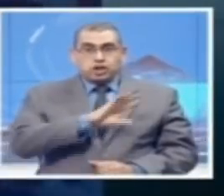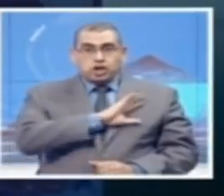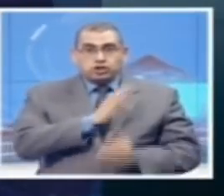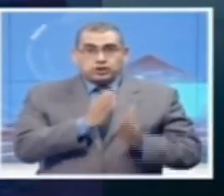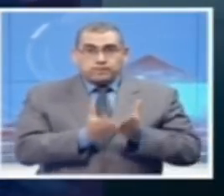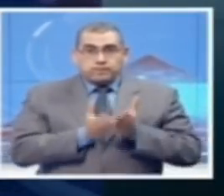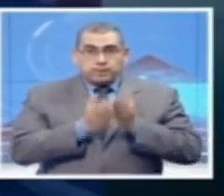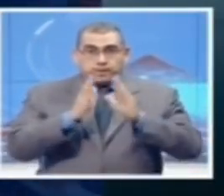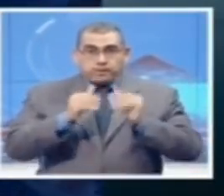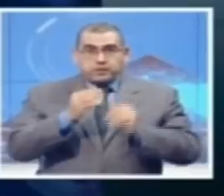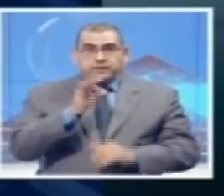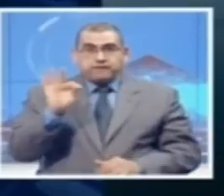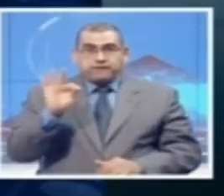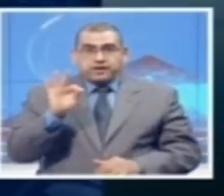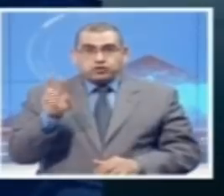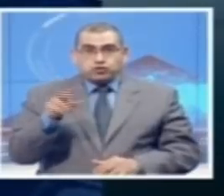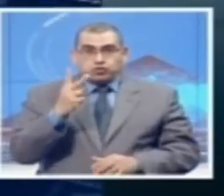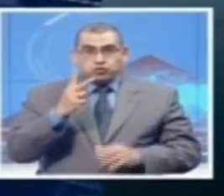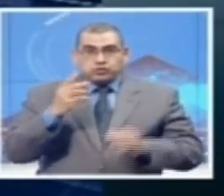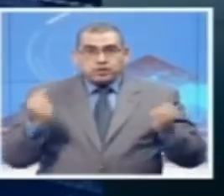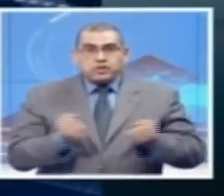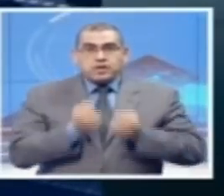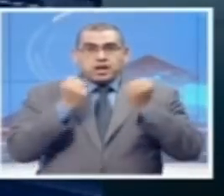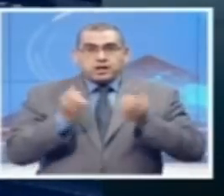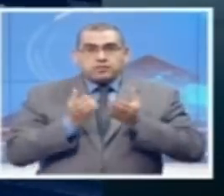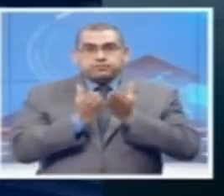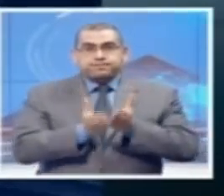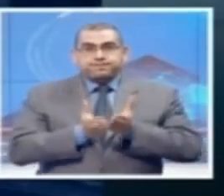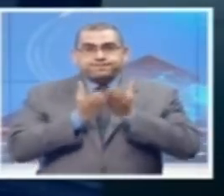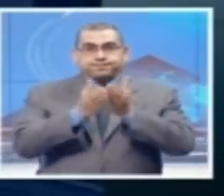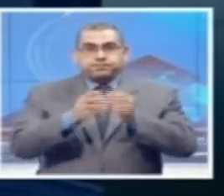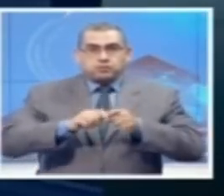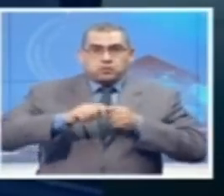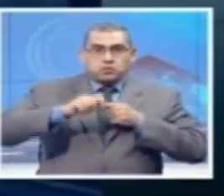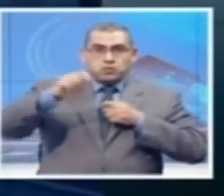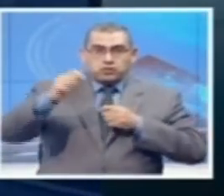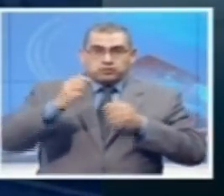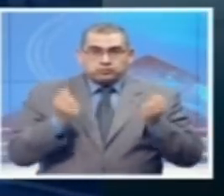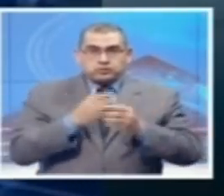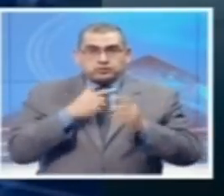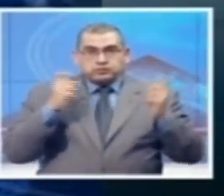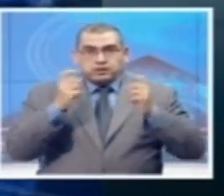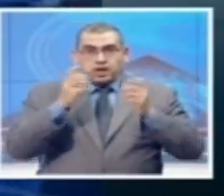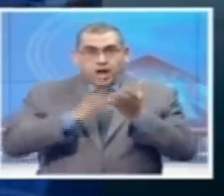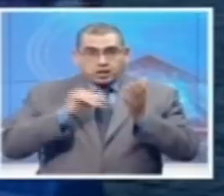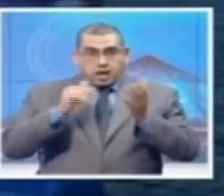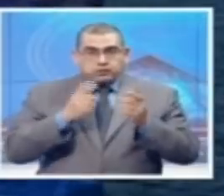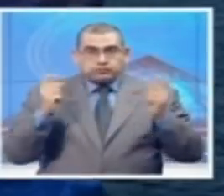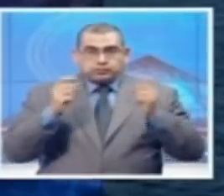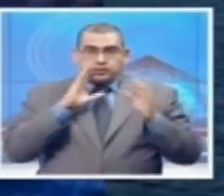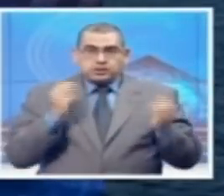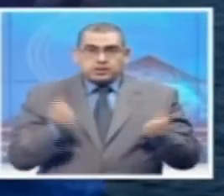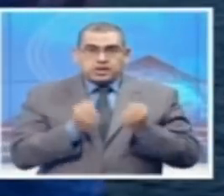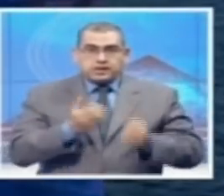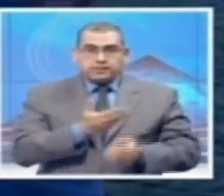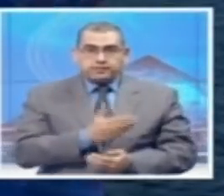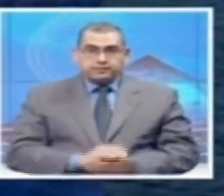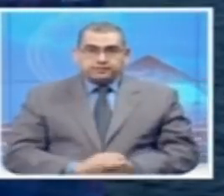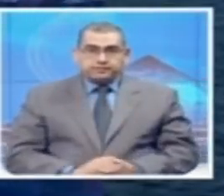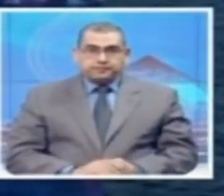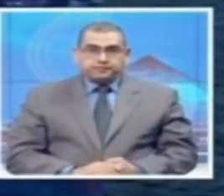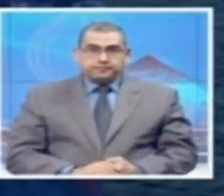القوات البحرية المصرية والفرنسية تنفذان تدريبا بحريا عابرا ضد التهديدات المختلفة.